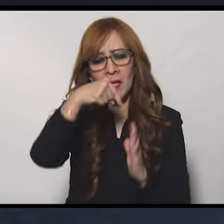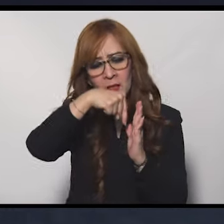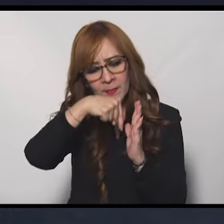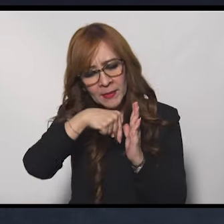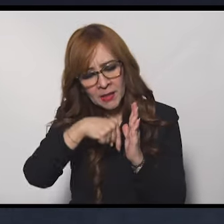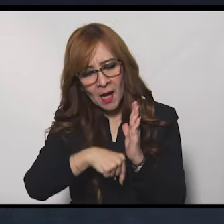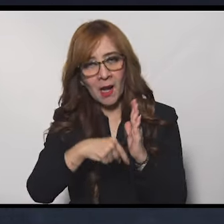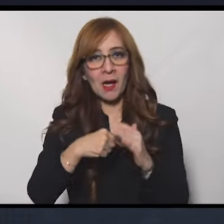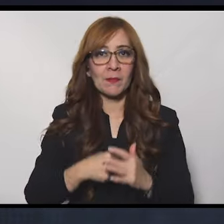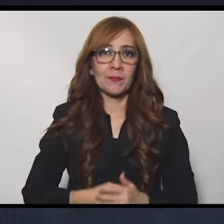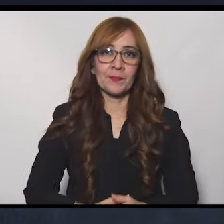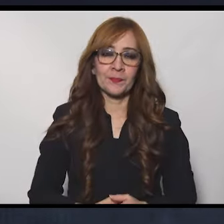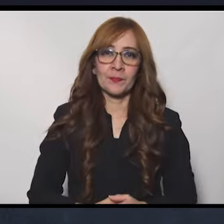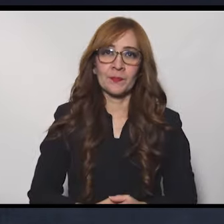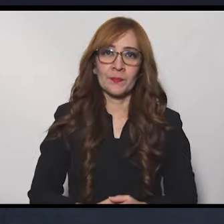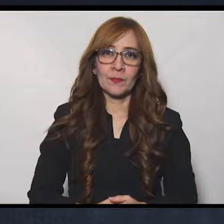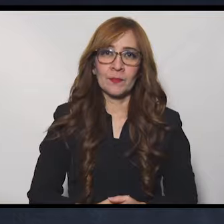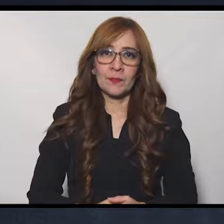lagi.